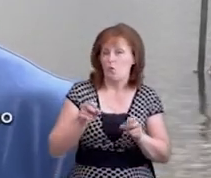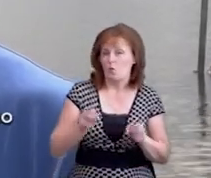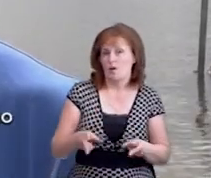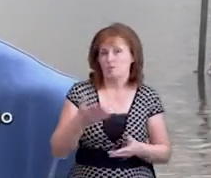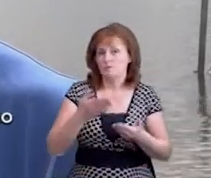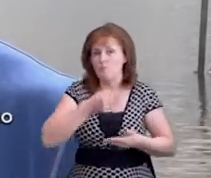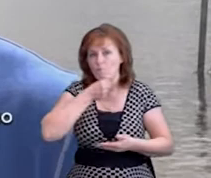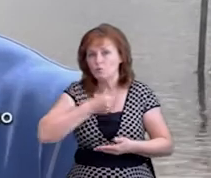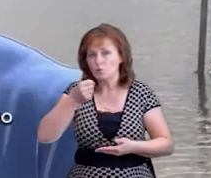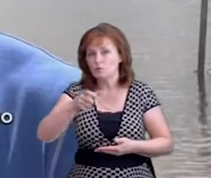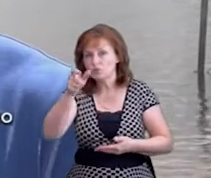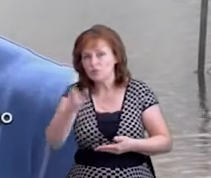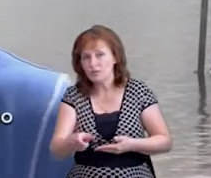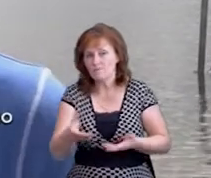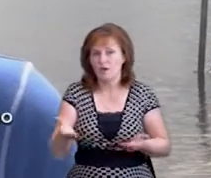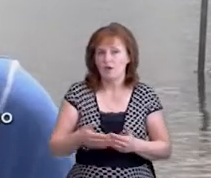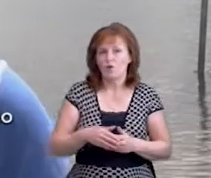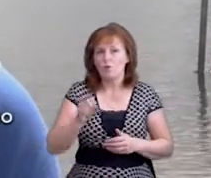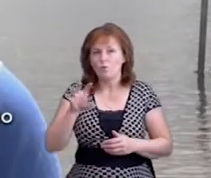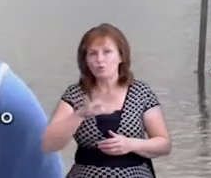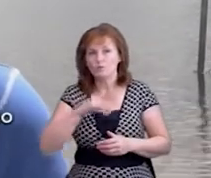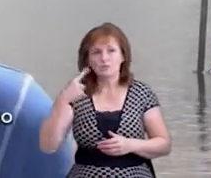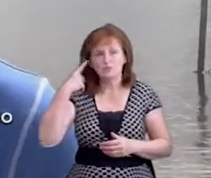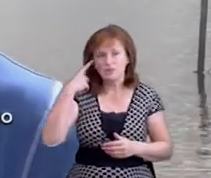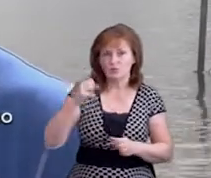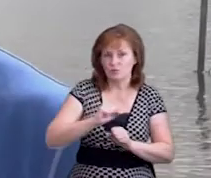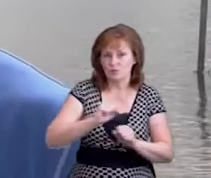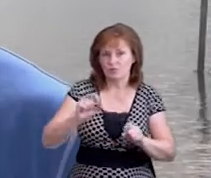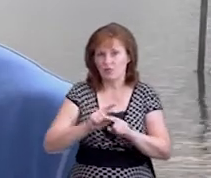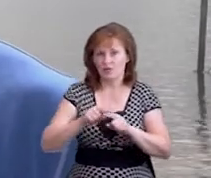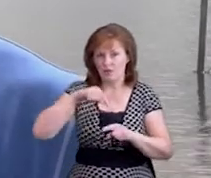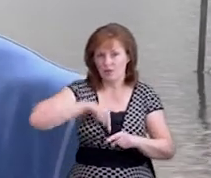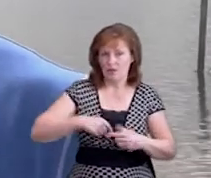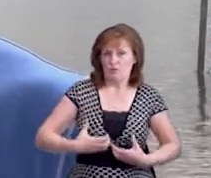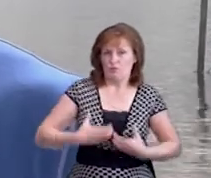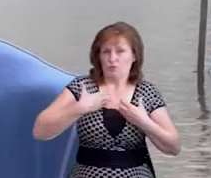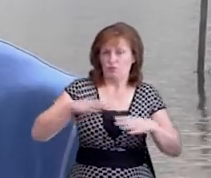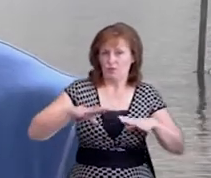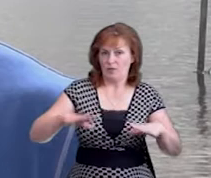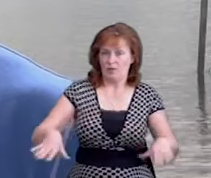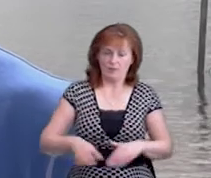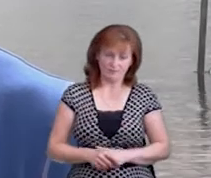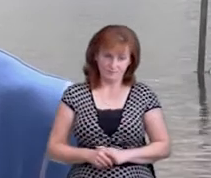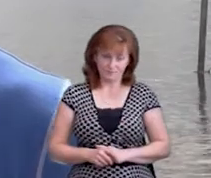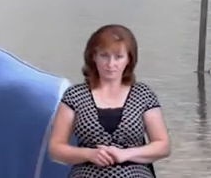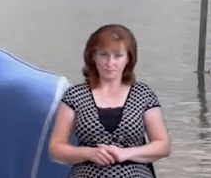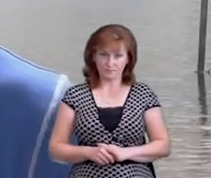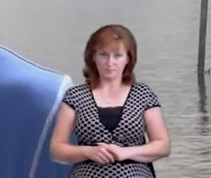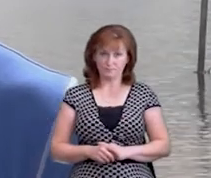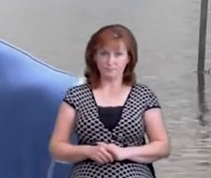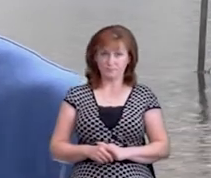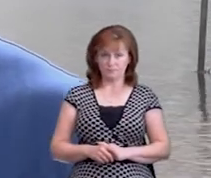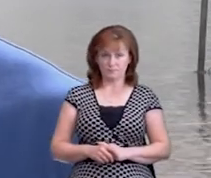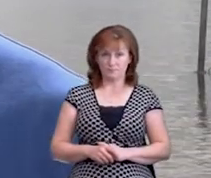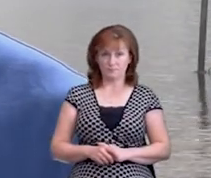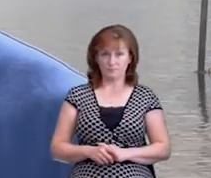одно діло взрослий чоловік, він хоча б где-то віддалено, можливо, слышав, що не можна панікувати. Це саме опасное, что есть, ну, в воде или, в принципе, в